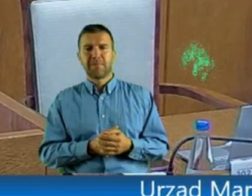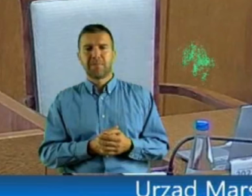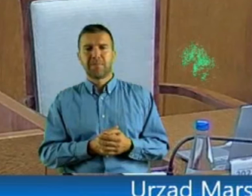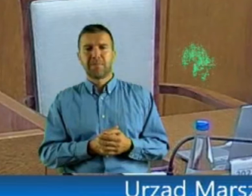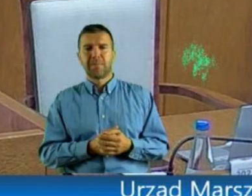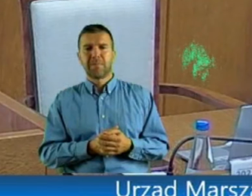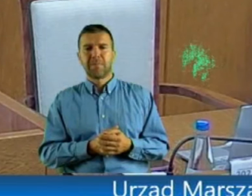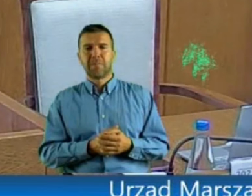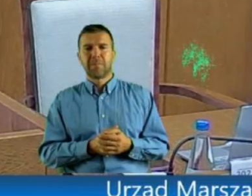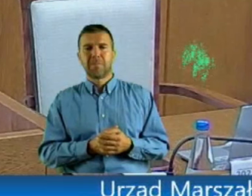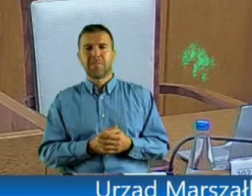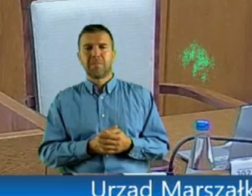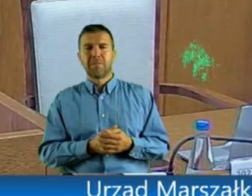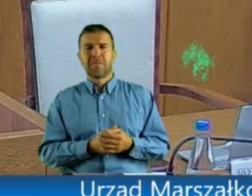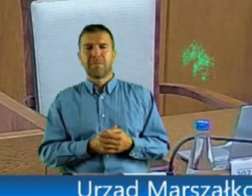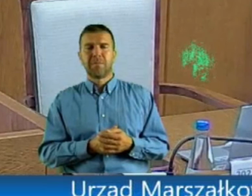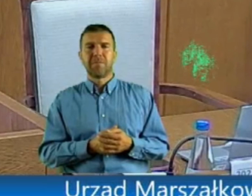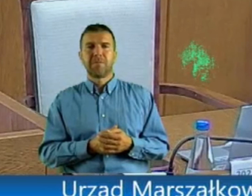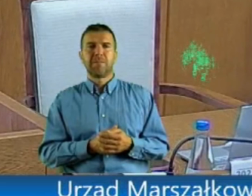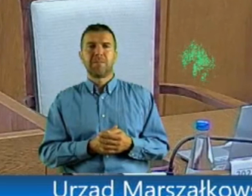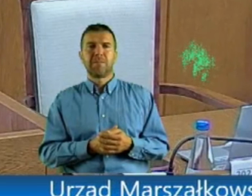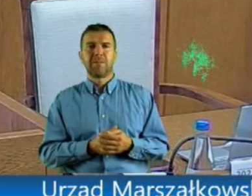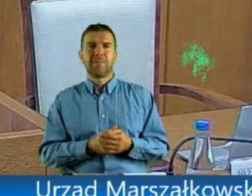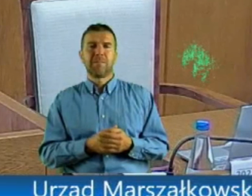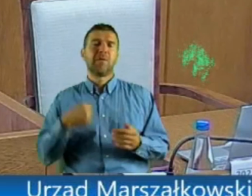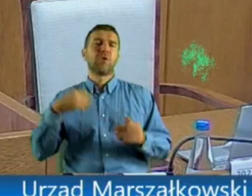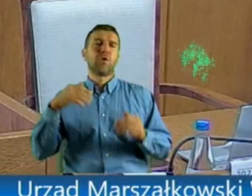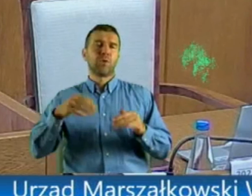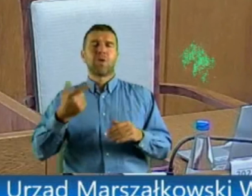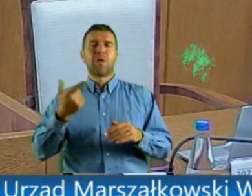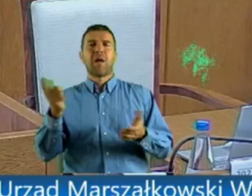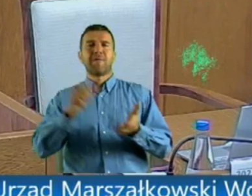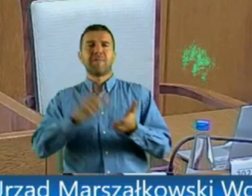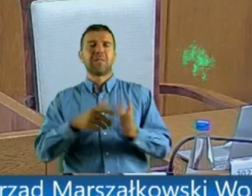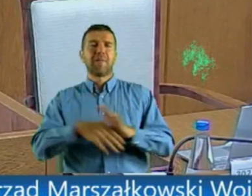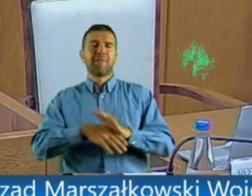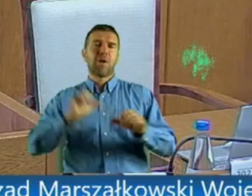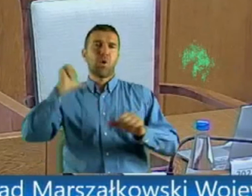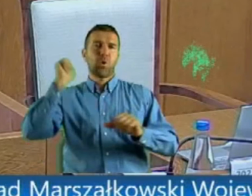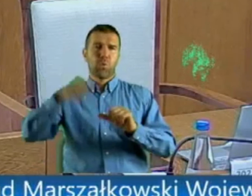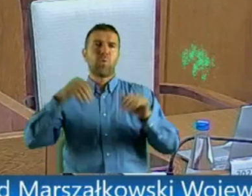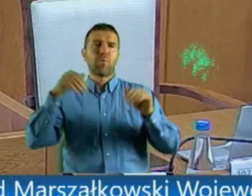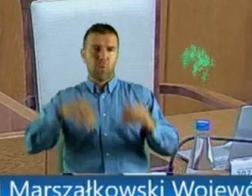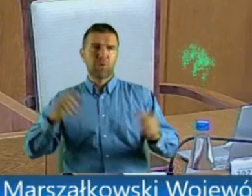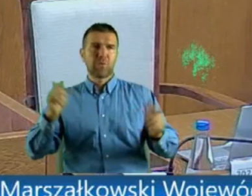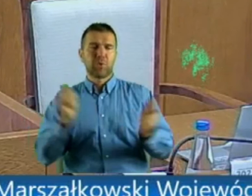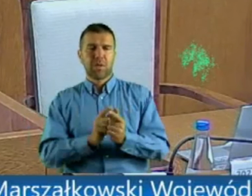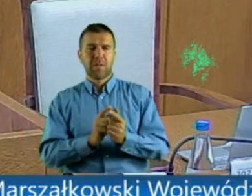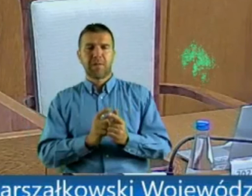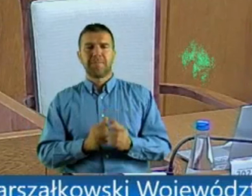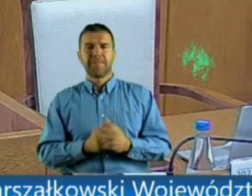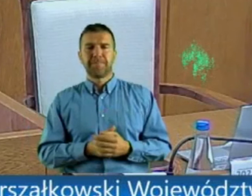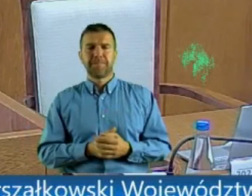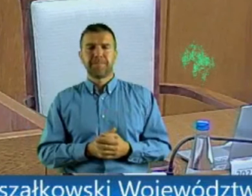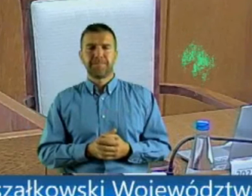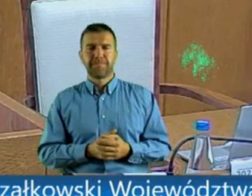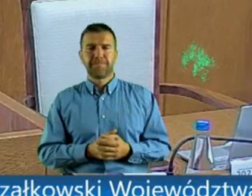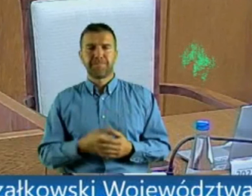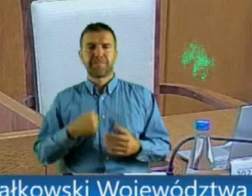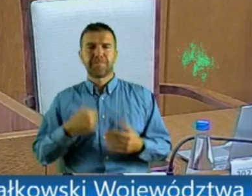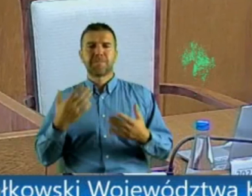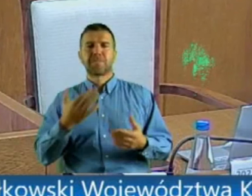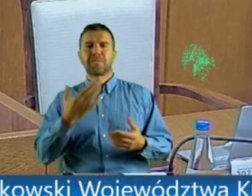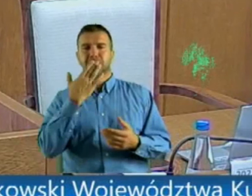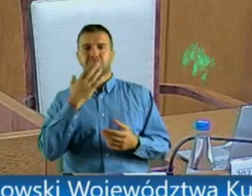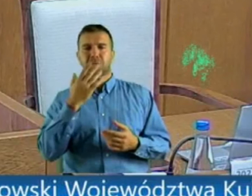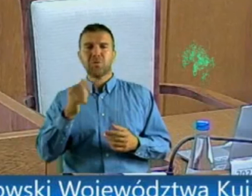może nie jednorazowe, bo nawet przewidujemy, że mogłoby się odbywać dwa razy w ciągu całego roku minimum. Natomiast chciałem Państwu powiedzieć, że to